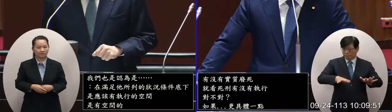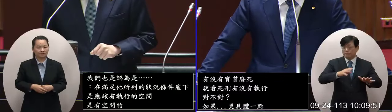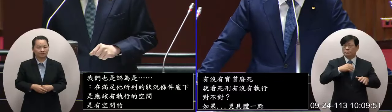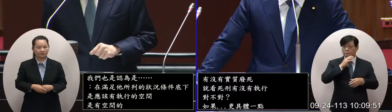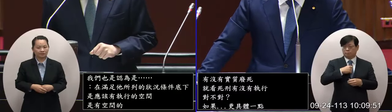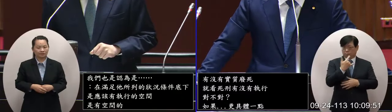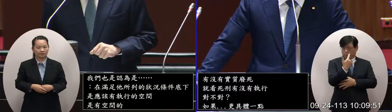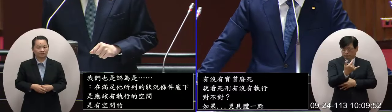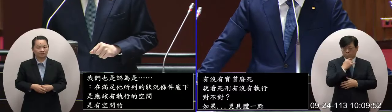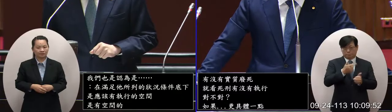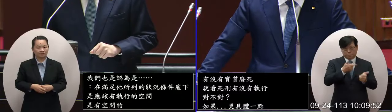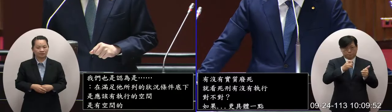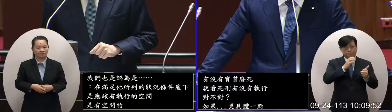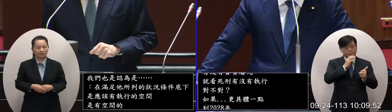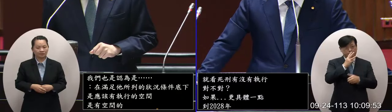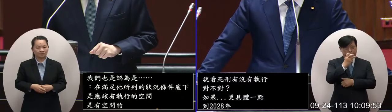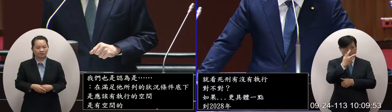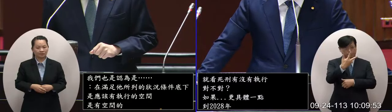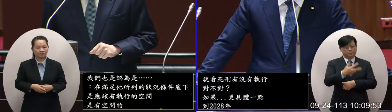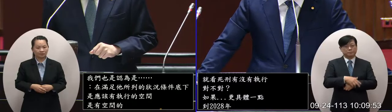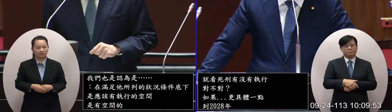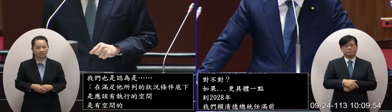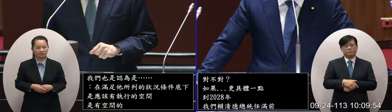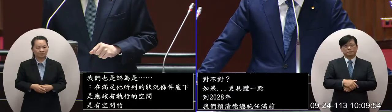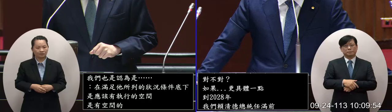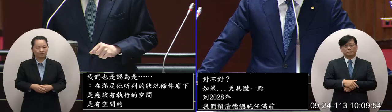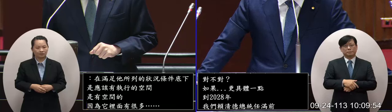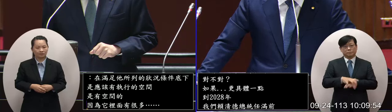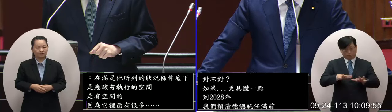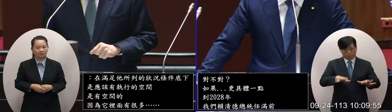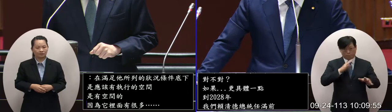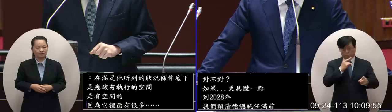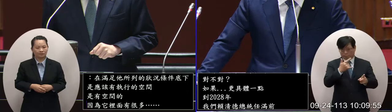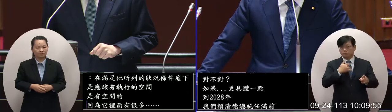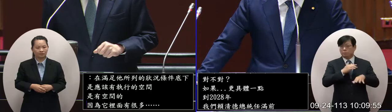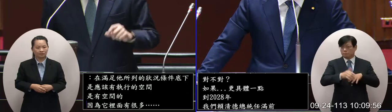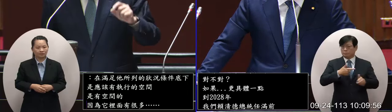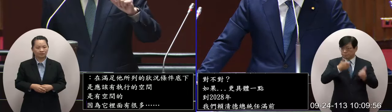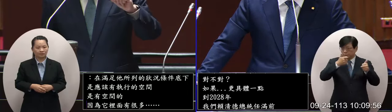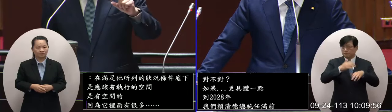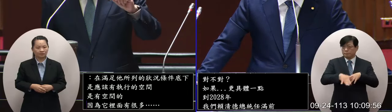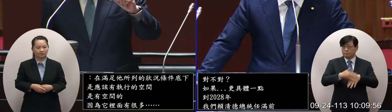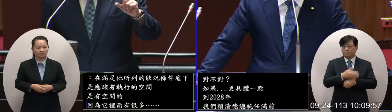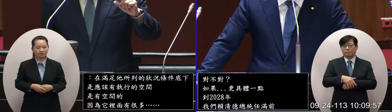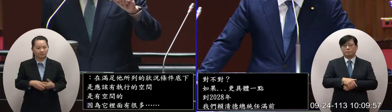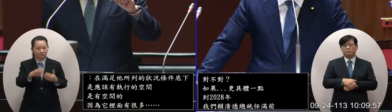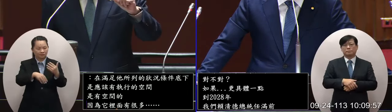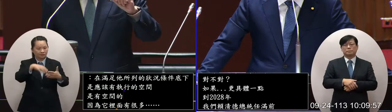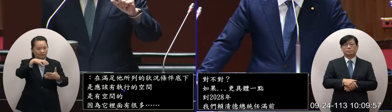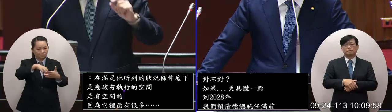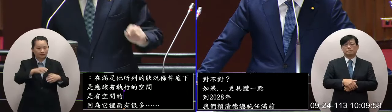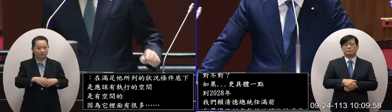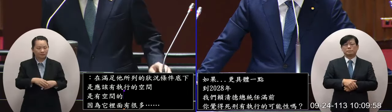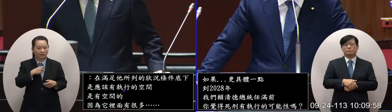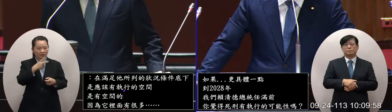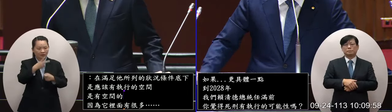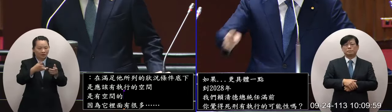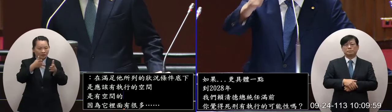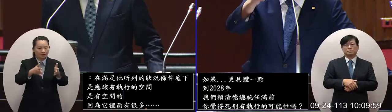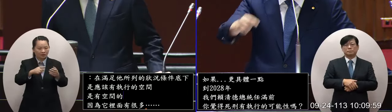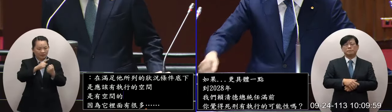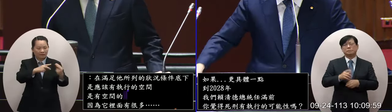死刑定验的死刑犯哦，死刑有执行的可能性吗？ 它里面有很多必须在两年内完